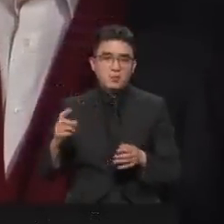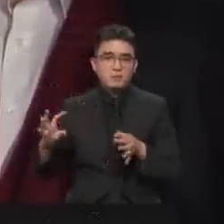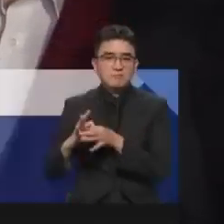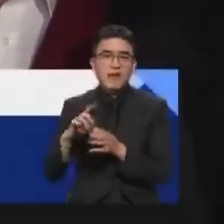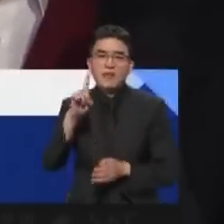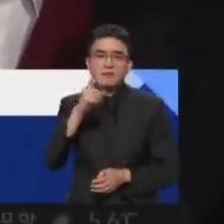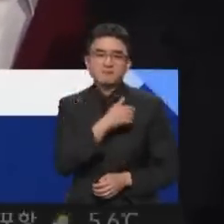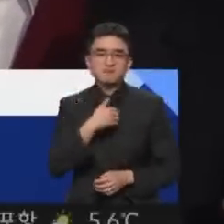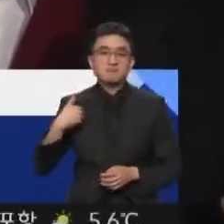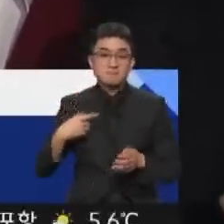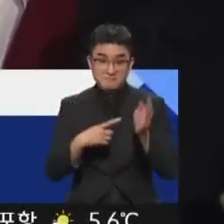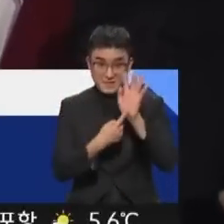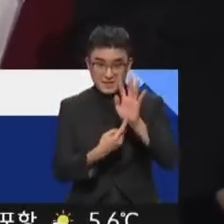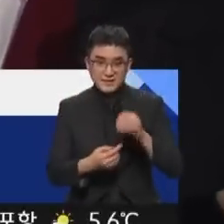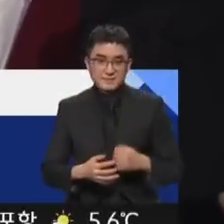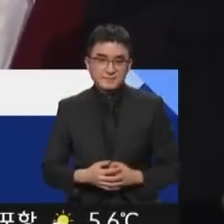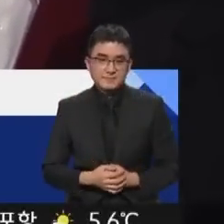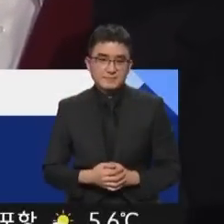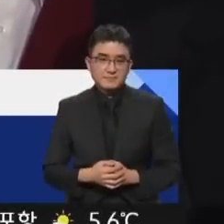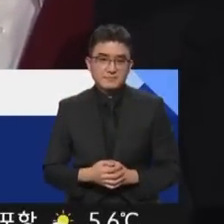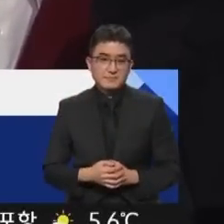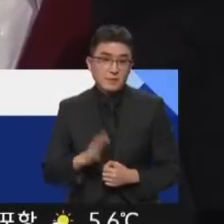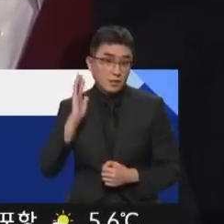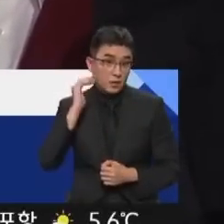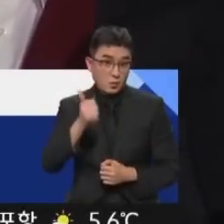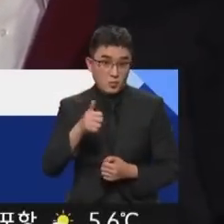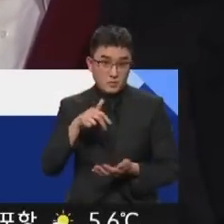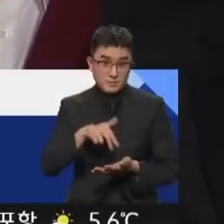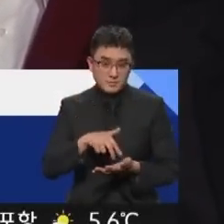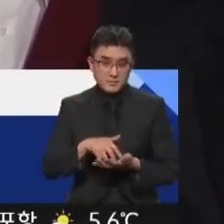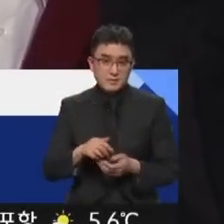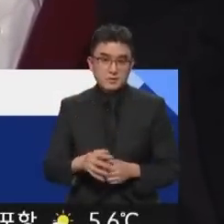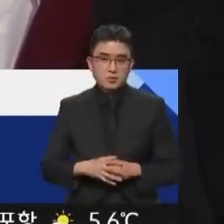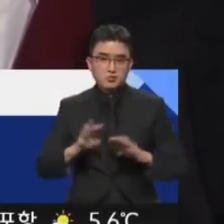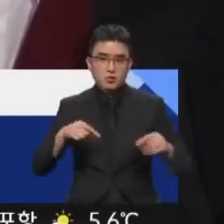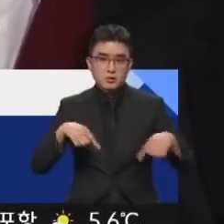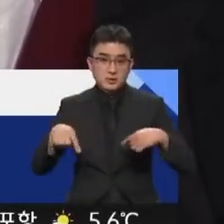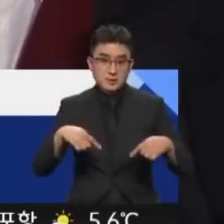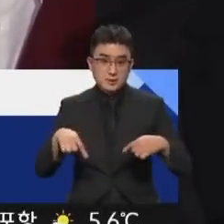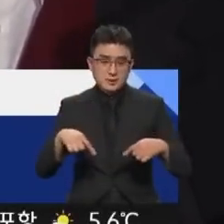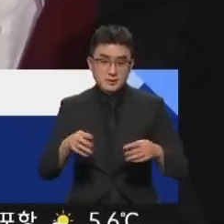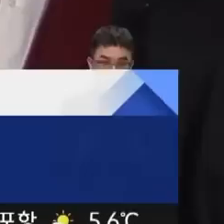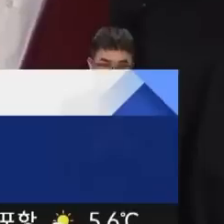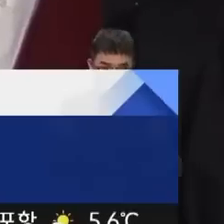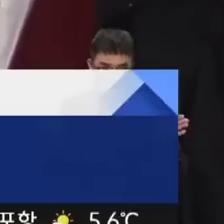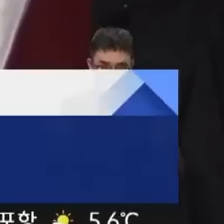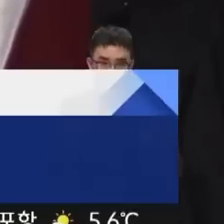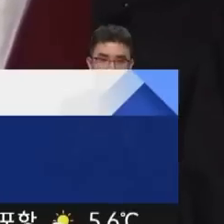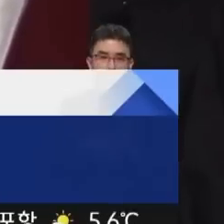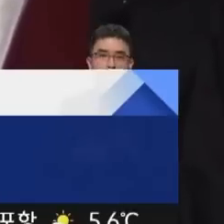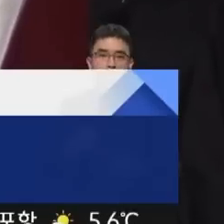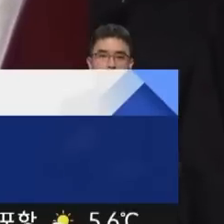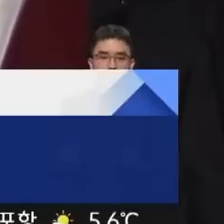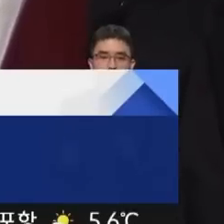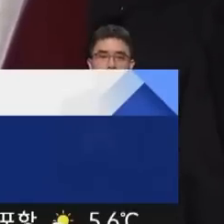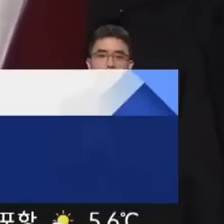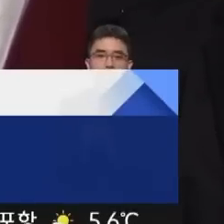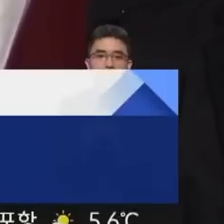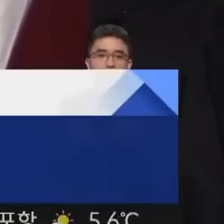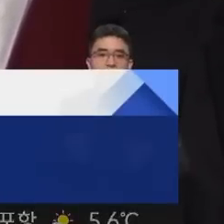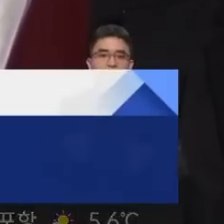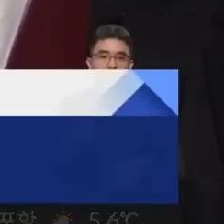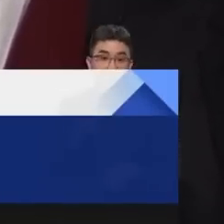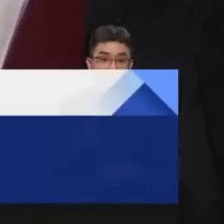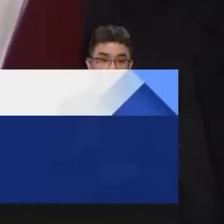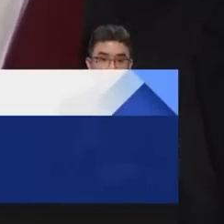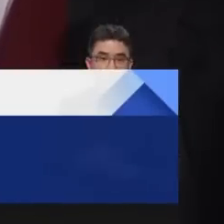아시다시피 우리 윤석열 대통령께서 정치에 입문한 이후에 제가 첫 비서실장을 하지 않았습니까? 제가 향후 5년 동안 어떻게 장재원